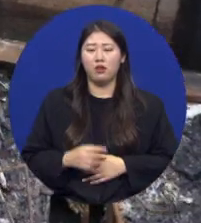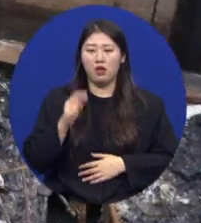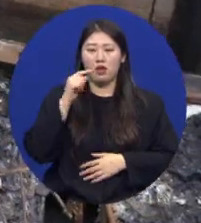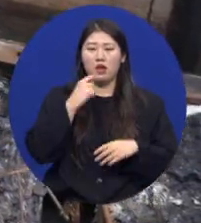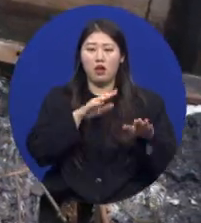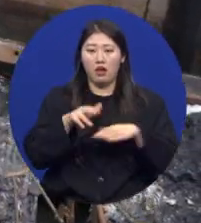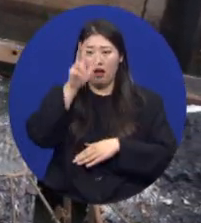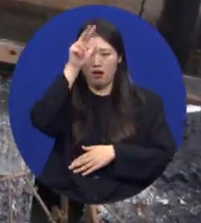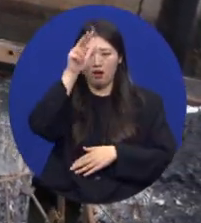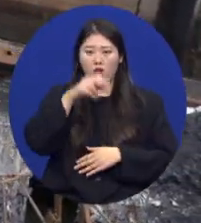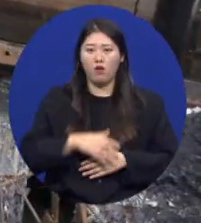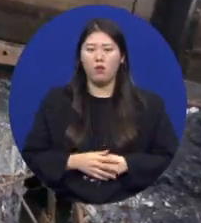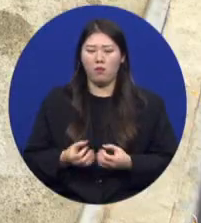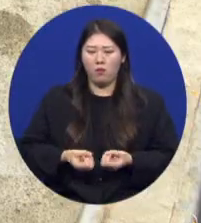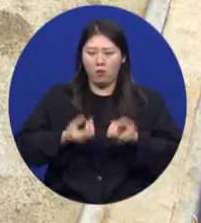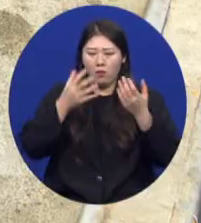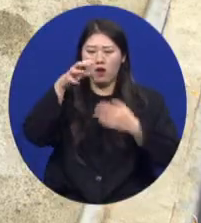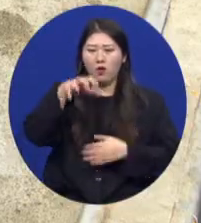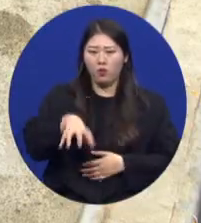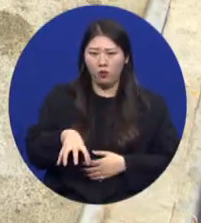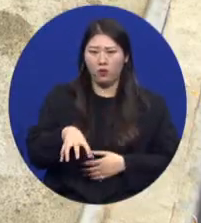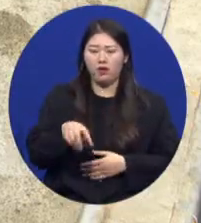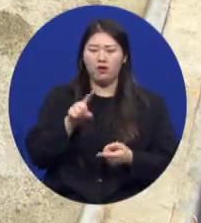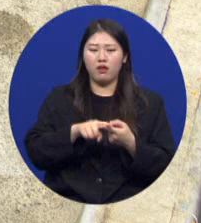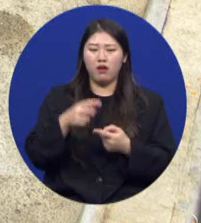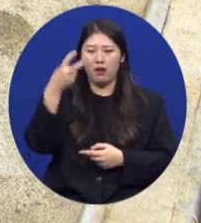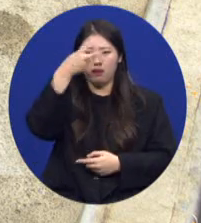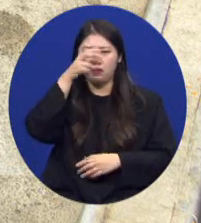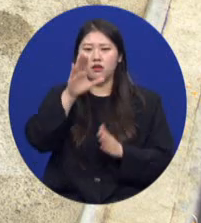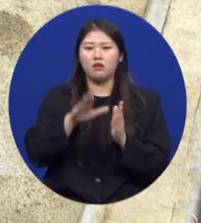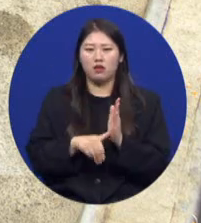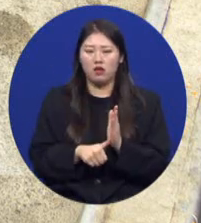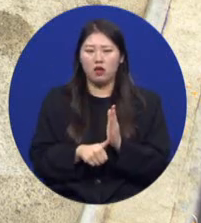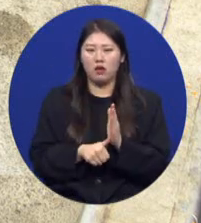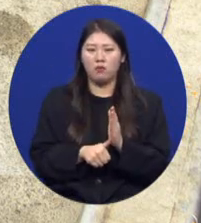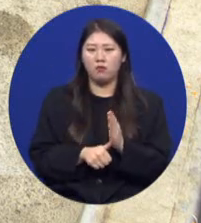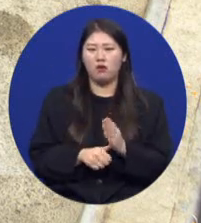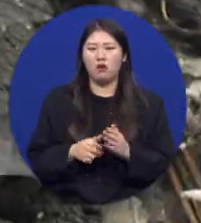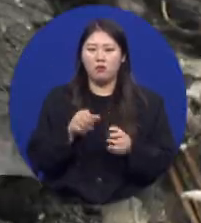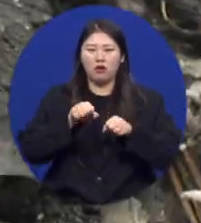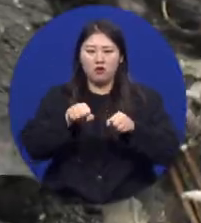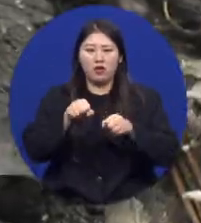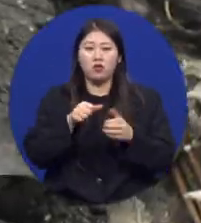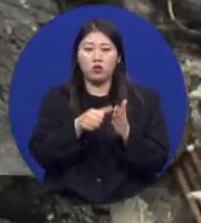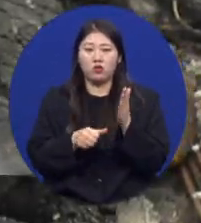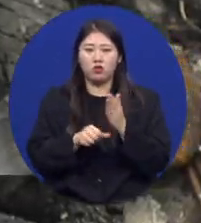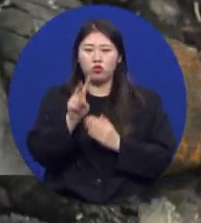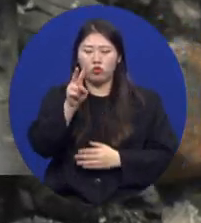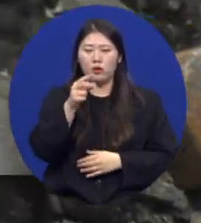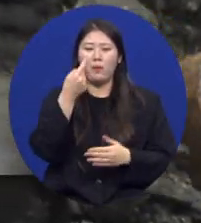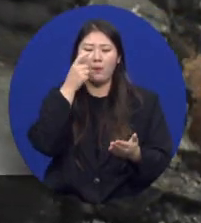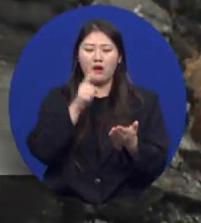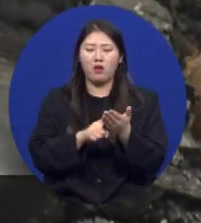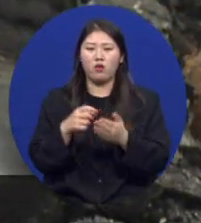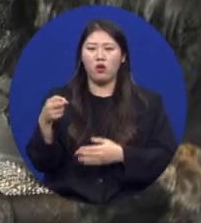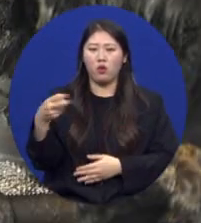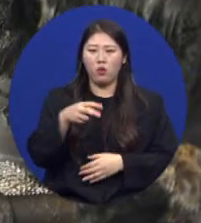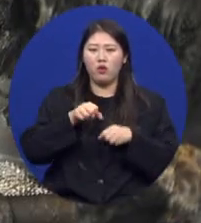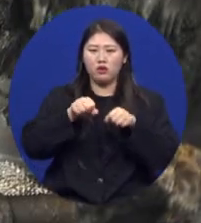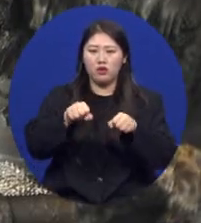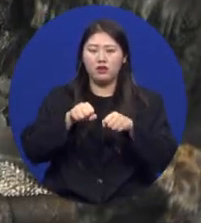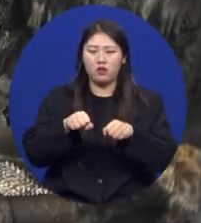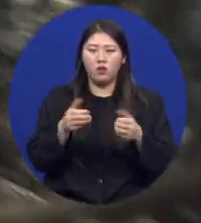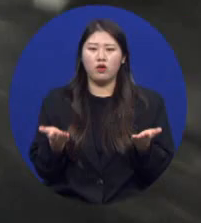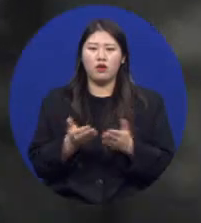해경은 폭발이 일어난 기관실 현장 감식에서 불에 탄 세척제 두 통을 발견했고 시동 전 세척 작업을